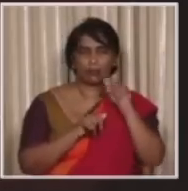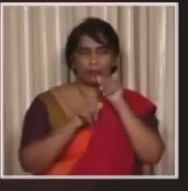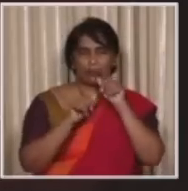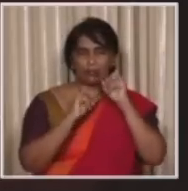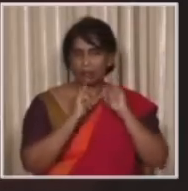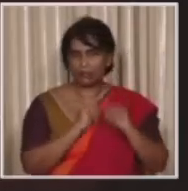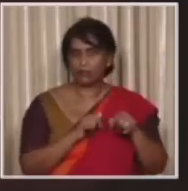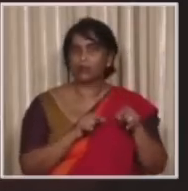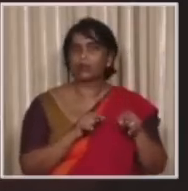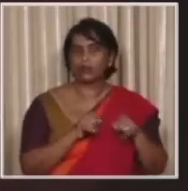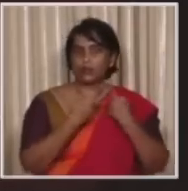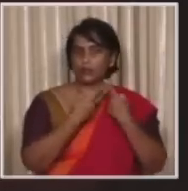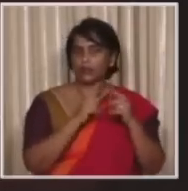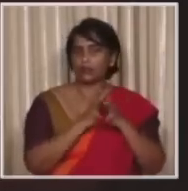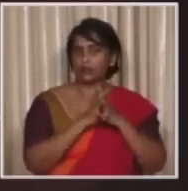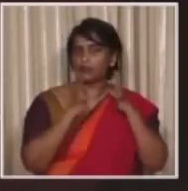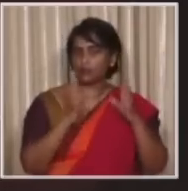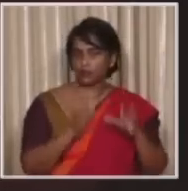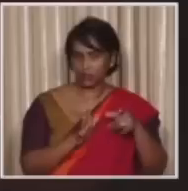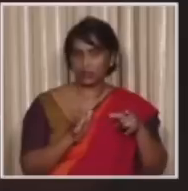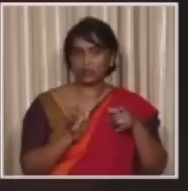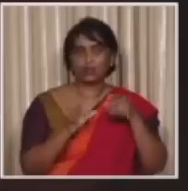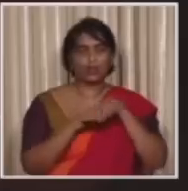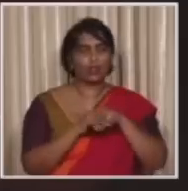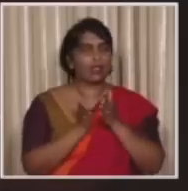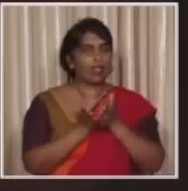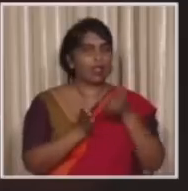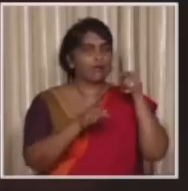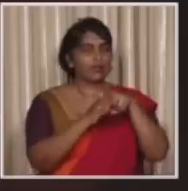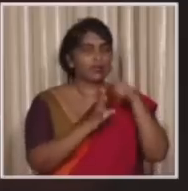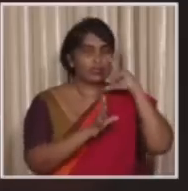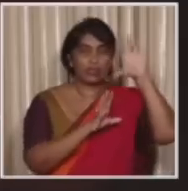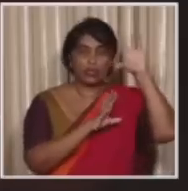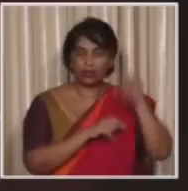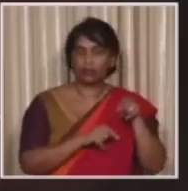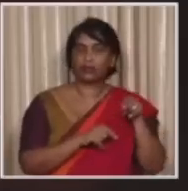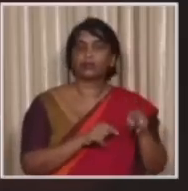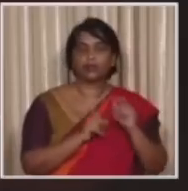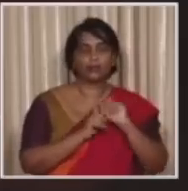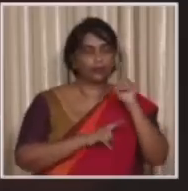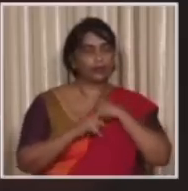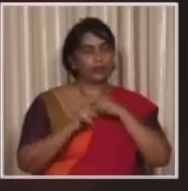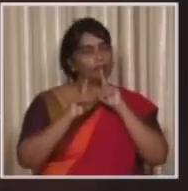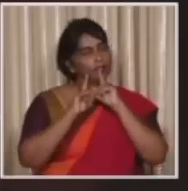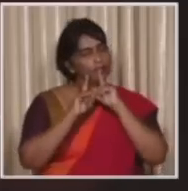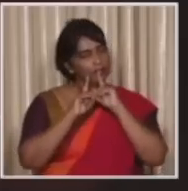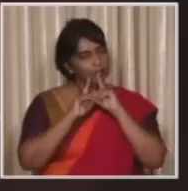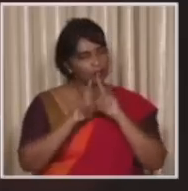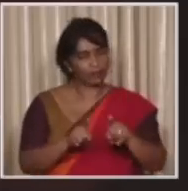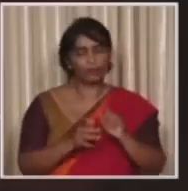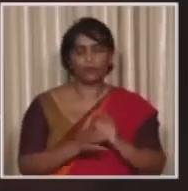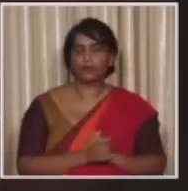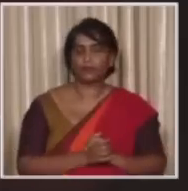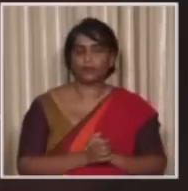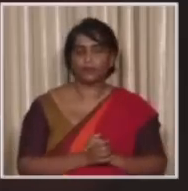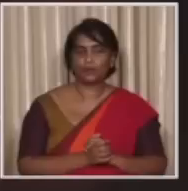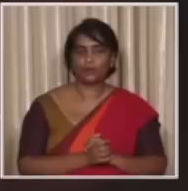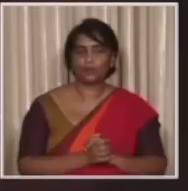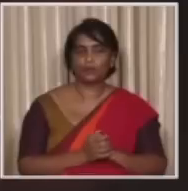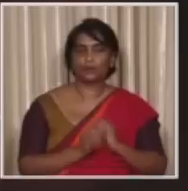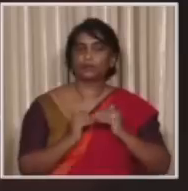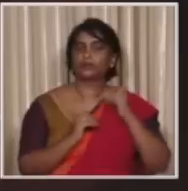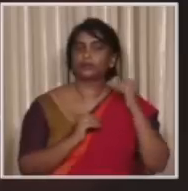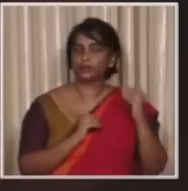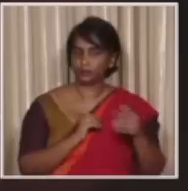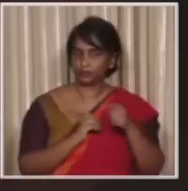bacteriyawa etulu tawat bacteriyawan gananak tiyenawai kiyala api me sabawata me ratata pennala dunna. Ita